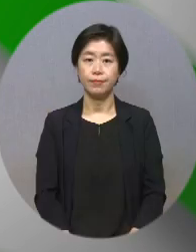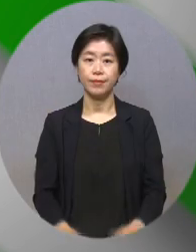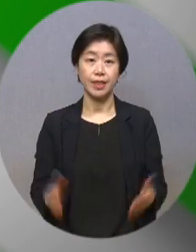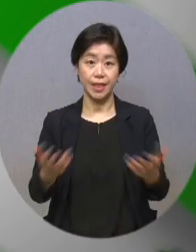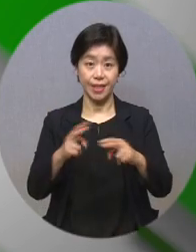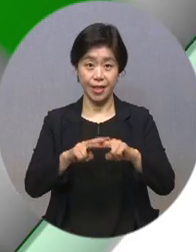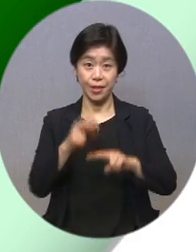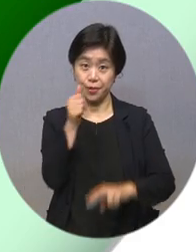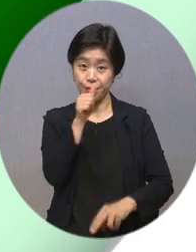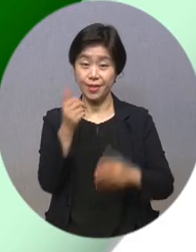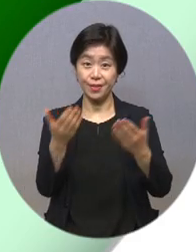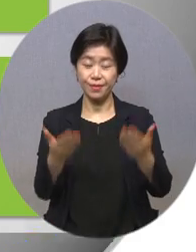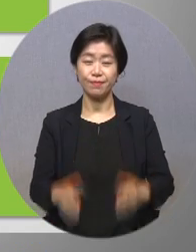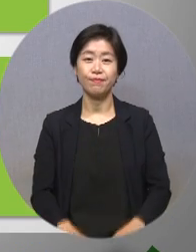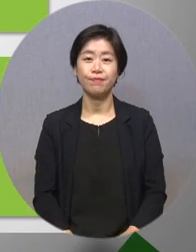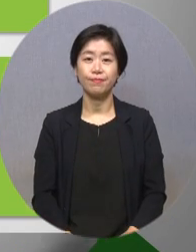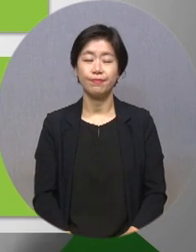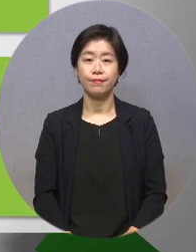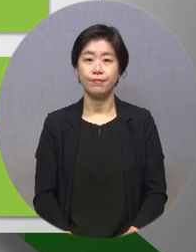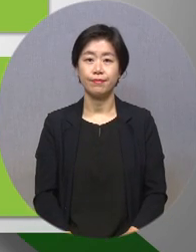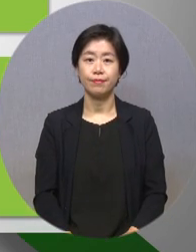오늘의 취업 정보입니다.